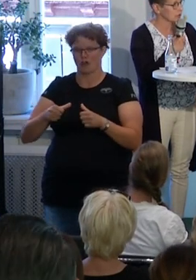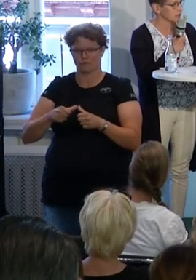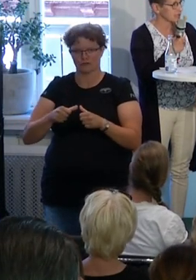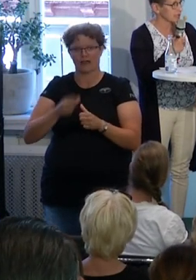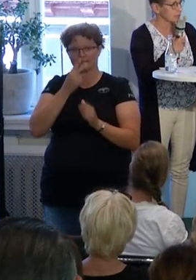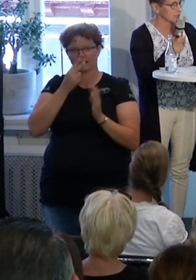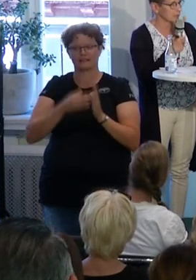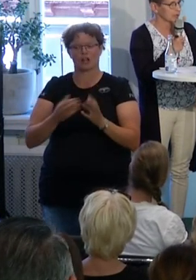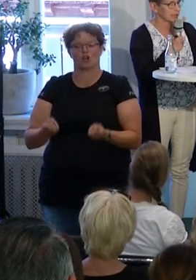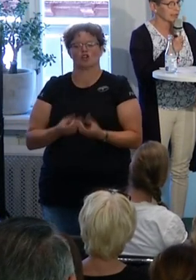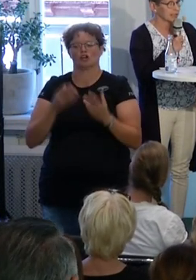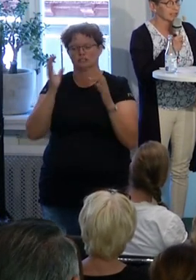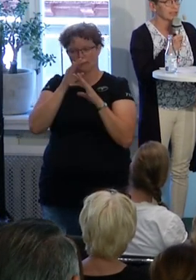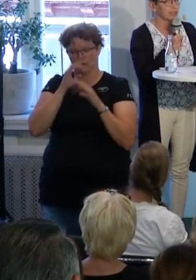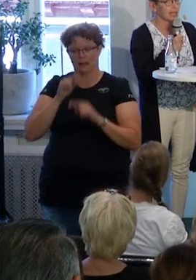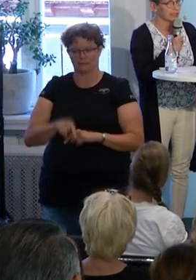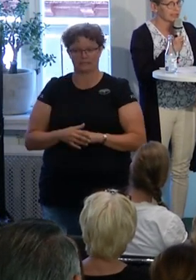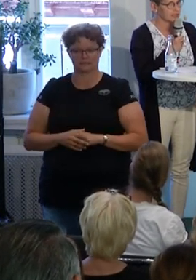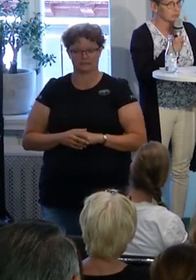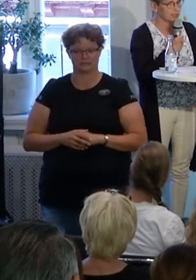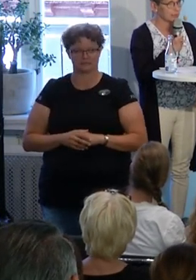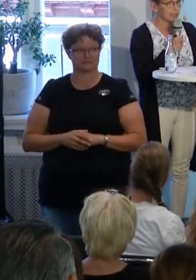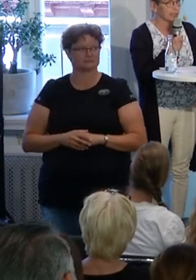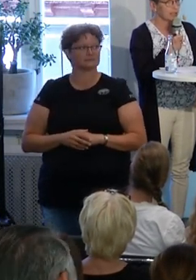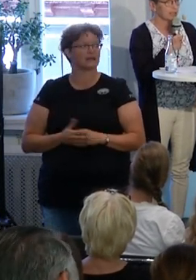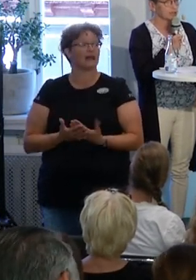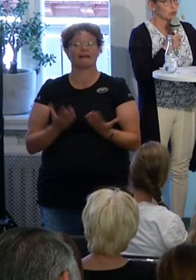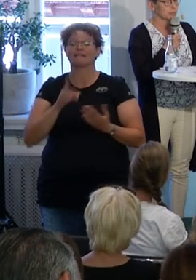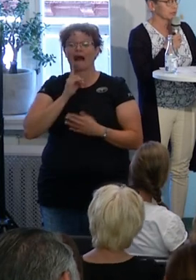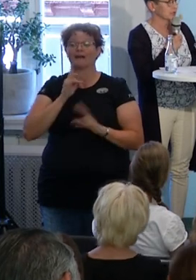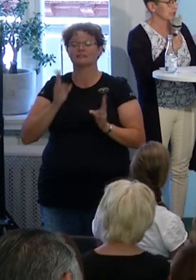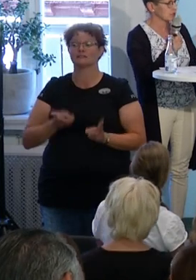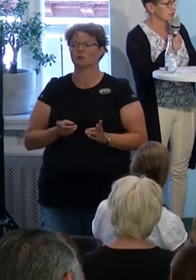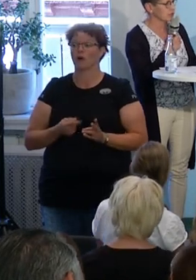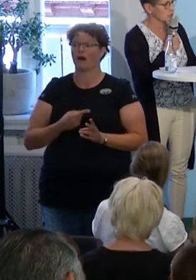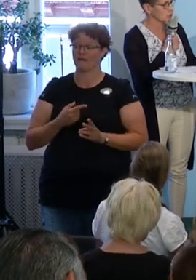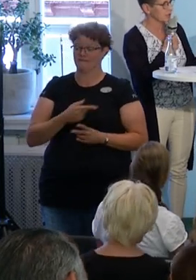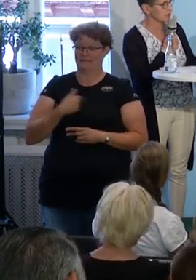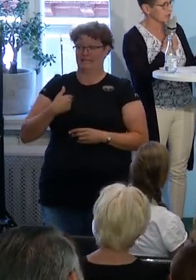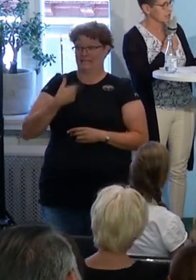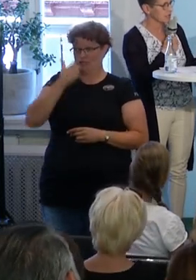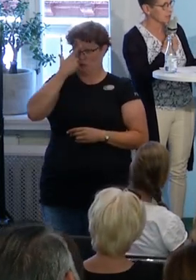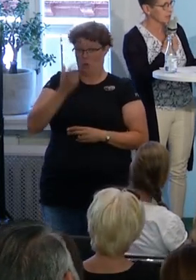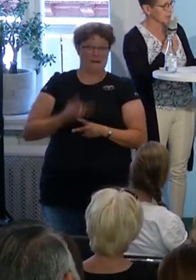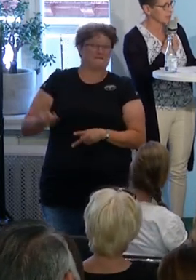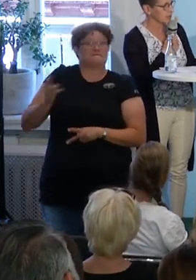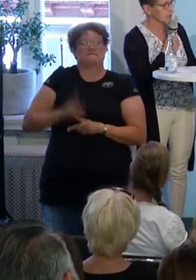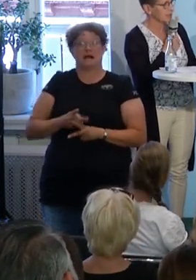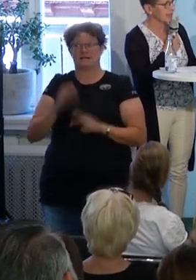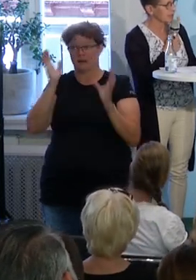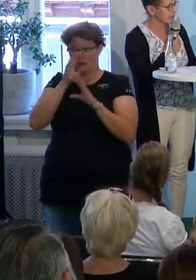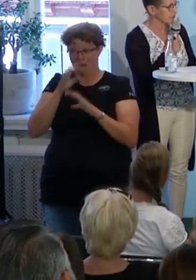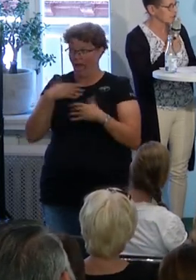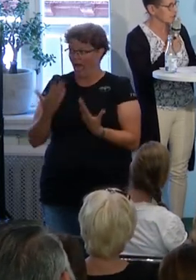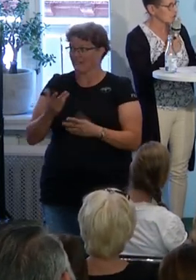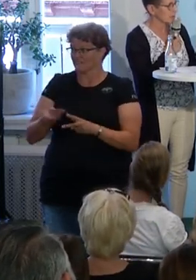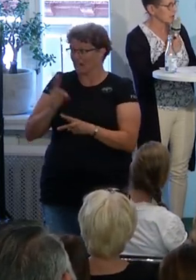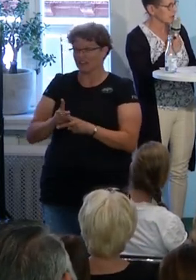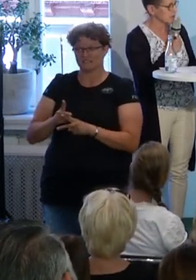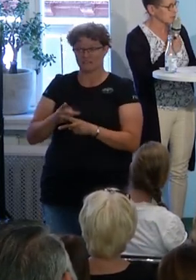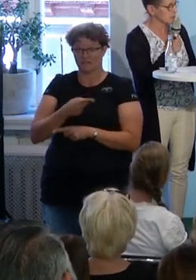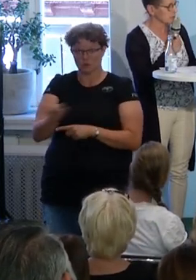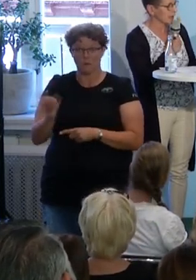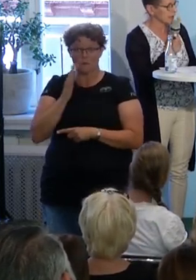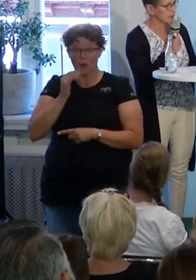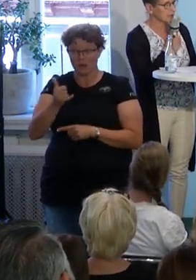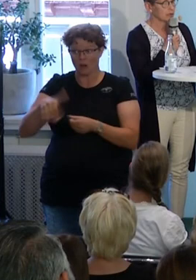att lösa det problemet helt enkelt. Det är inte alltid så nämligen att det som vi tror är de värsta problemen är det för de människorna